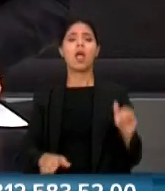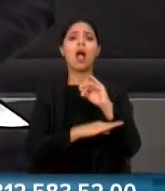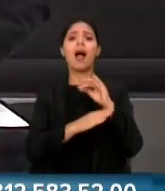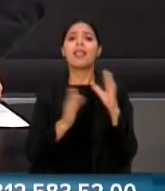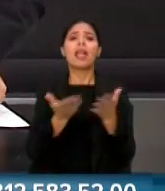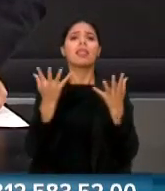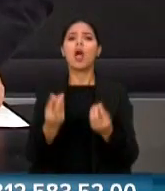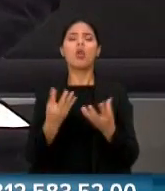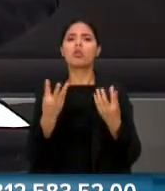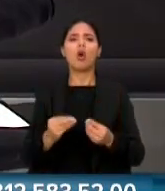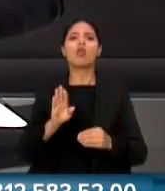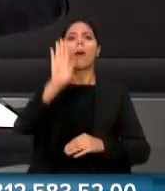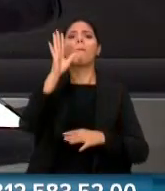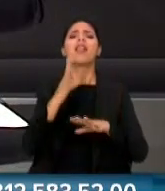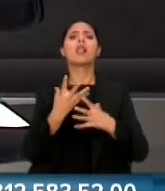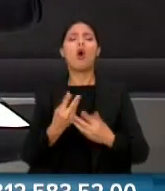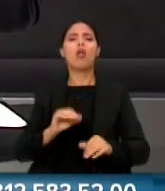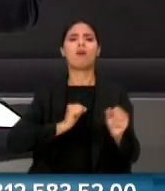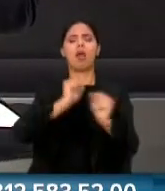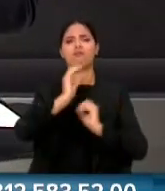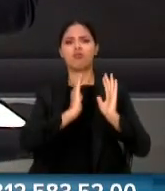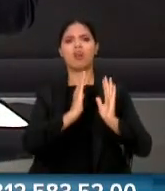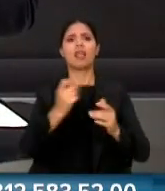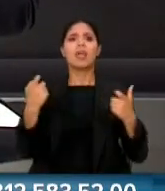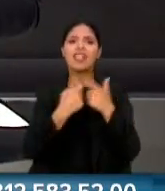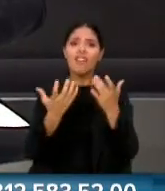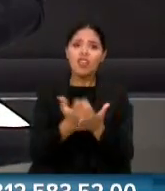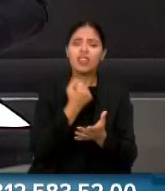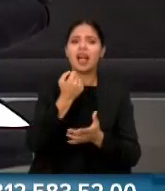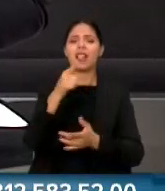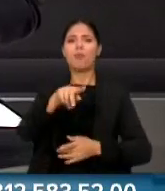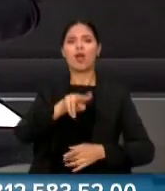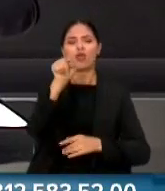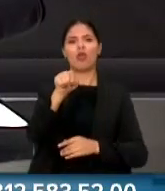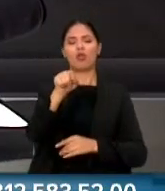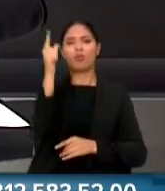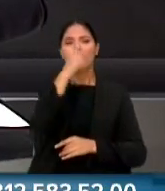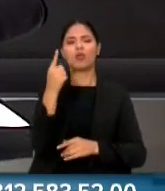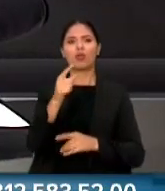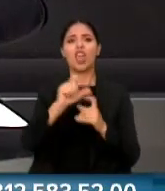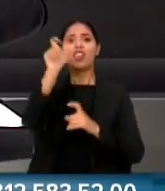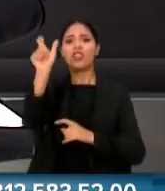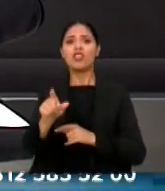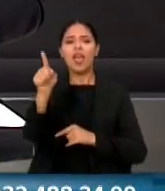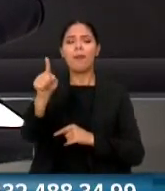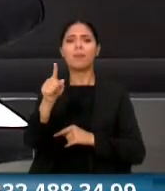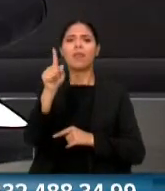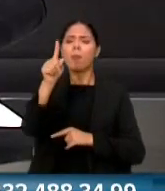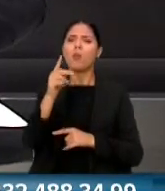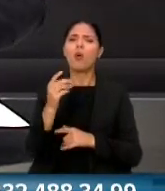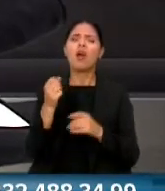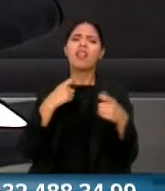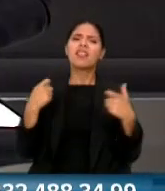Hayatta başımıza ne gelirse gelsin pes etmeden mücadele etmek gerekiyor. Savaşı kazanmanın yolu bu çünkü. Şebnem Köseoğlu da öyle